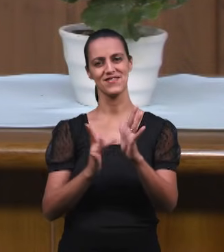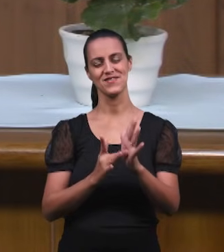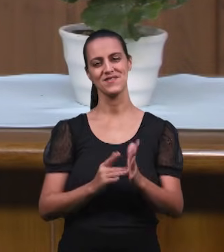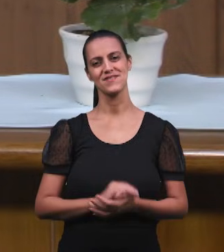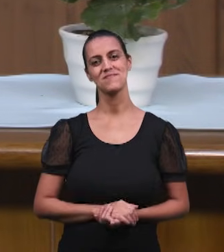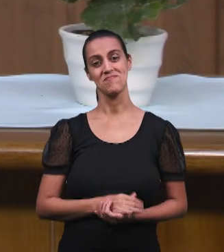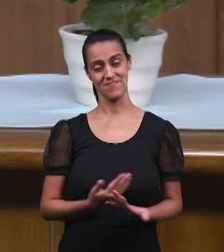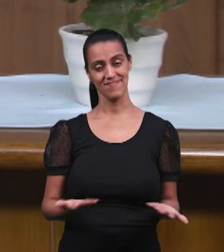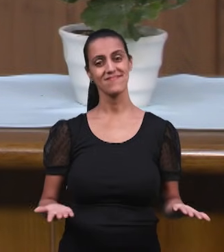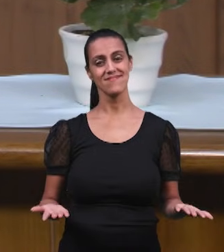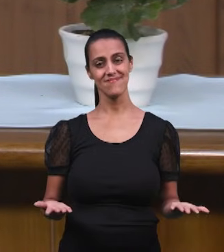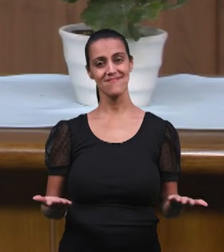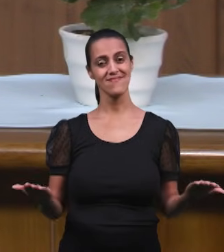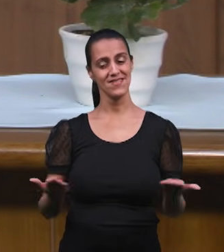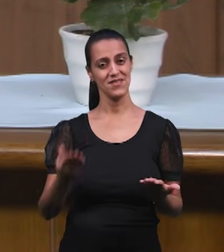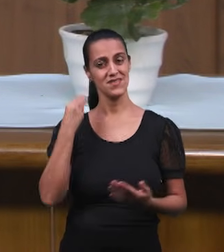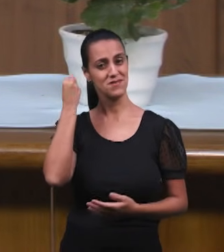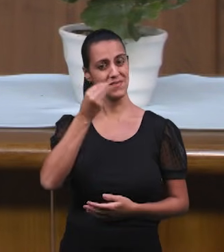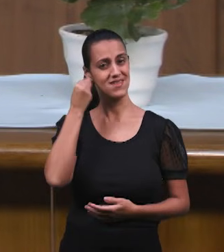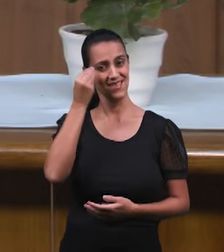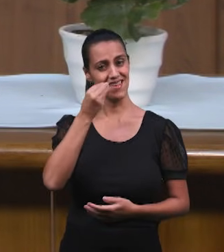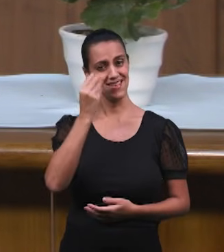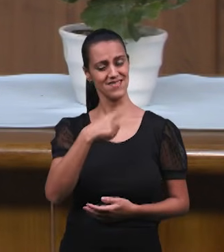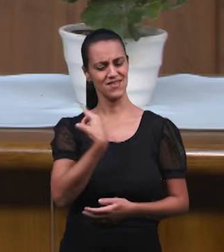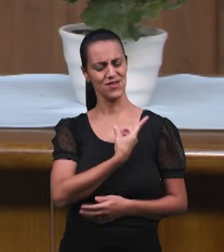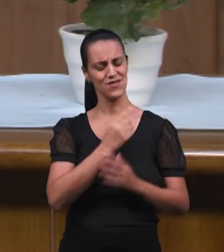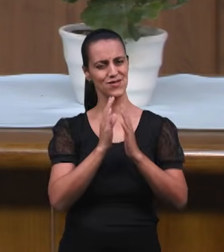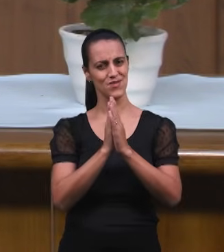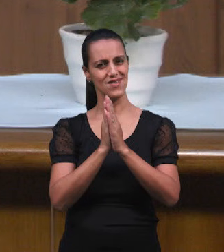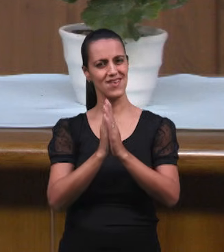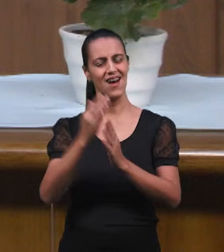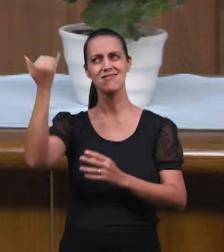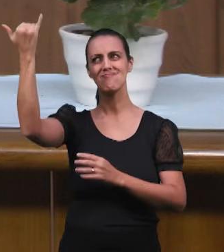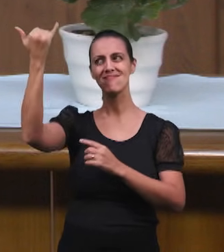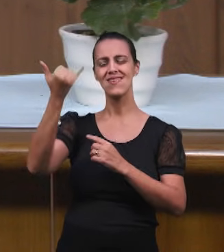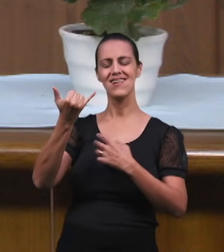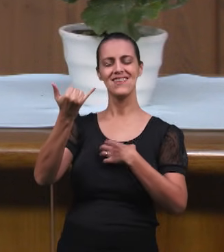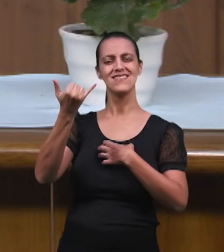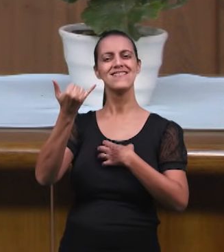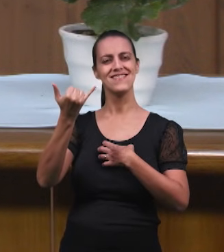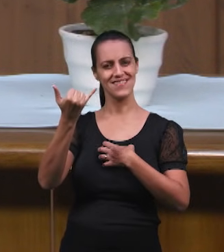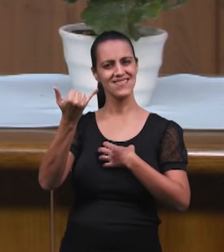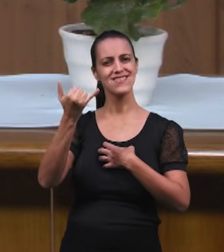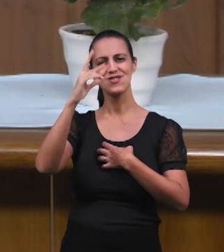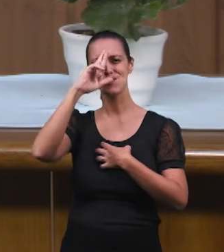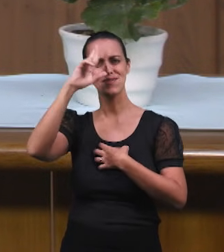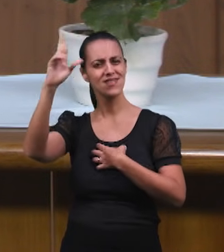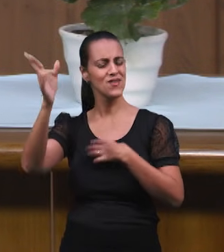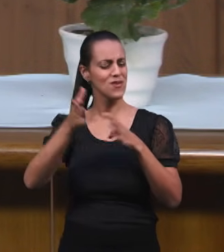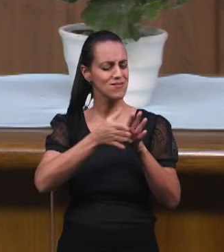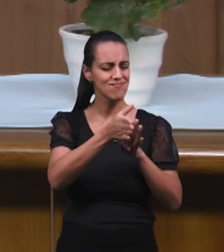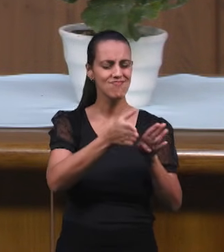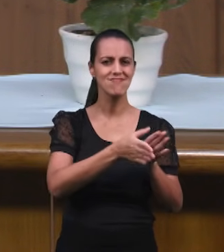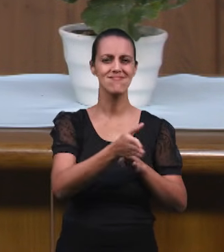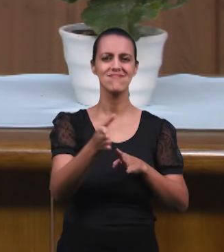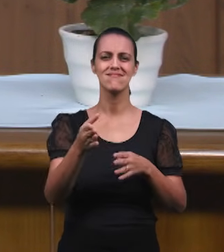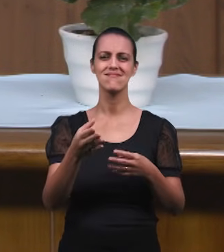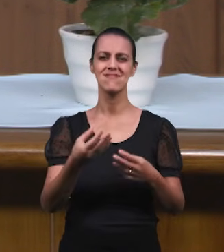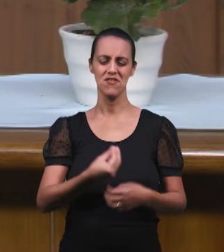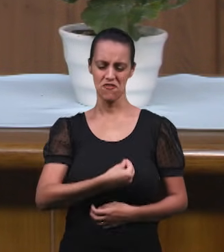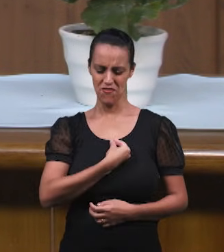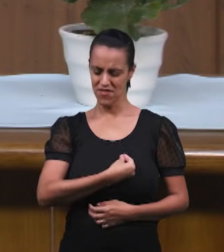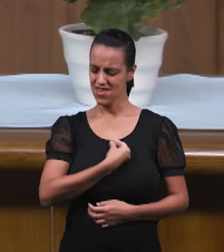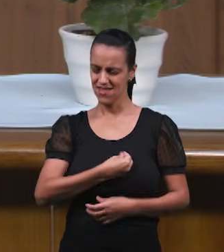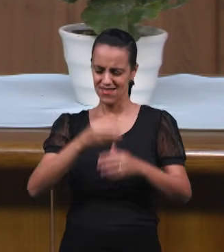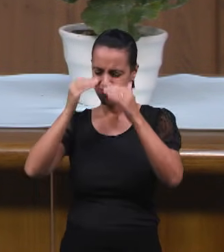Oui, sur le nom du Seigneur, c'est exactement ça. L'expérience de prier, d'entendre la voix du Seigneur, sa direction, de vivre